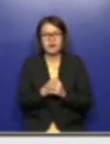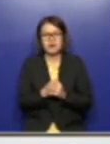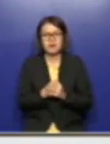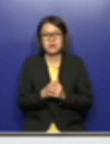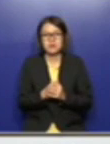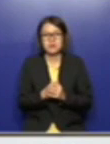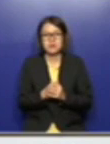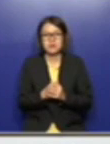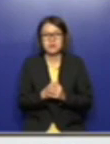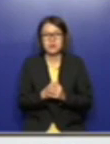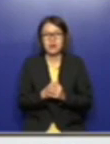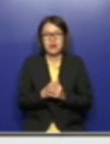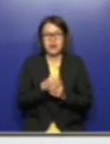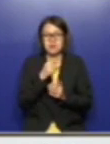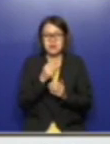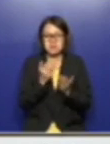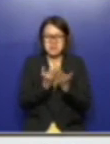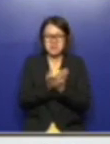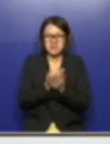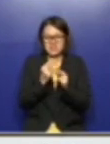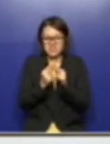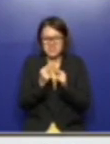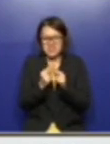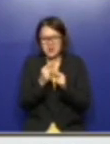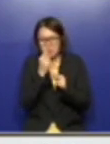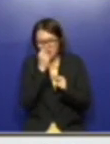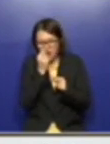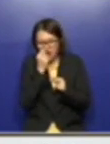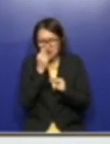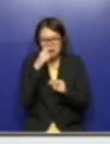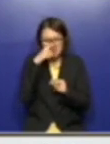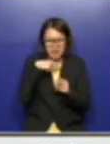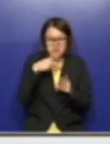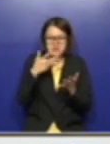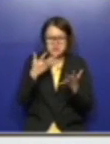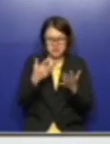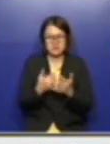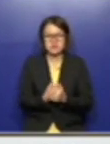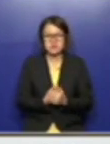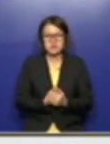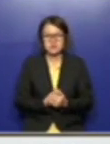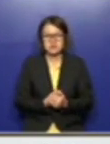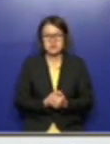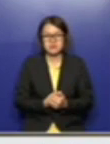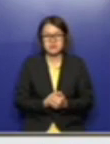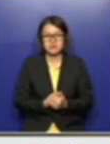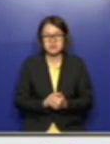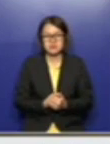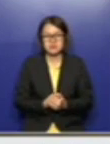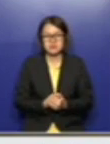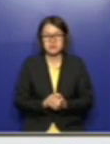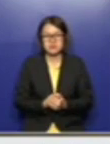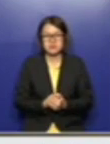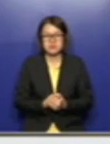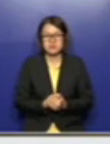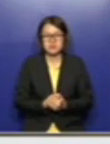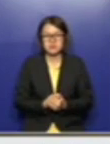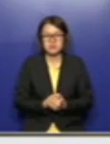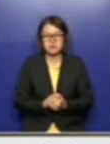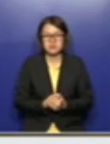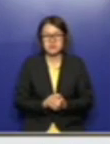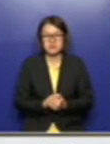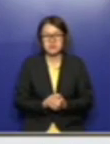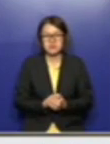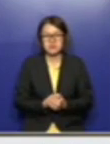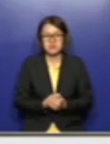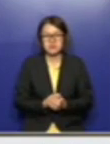ไปเปลี่ยนชื่อเป็นฝรั่งไปหมดมันก็เลยไม่ค่อยเห็นความเป็นไทยอยู่ในขณะนี้นะครับกับเรียนท่านประธานอย่างนี้ครับว่า